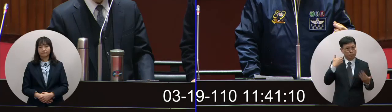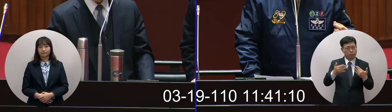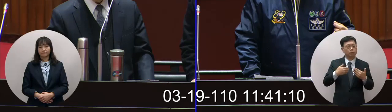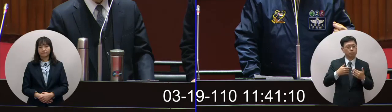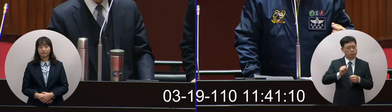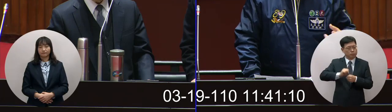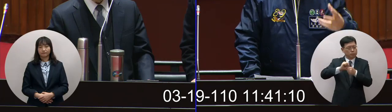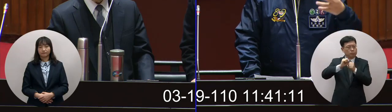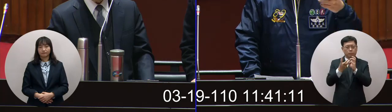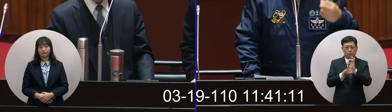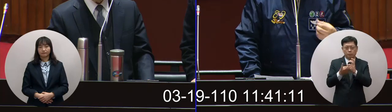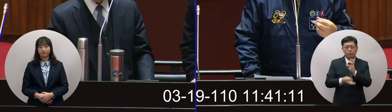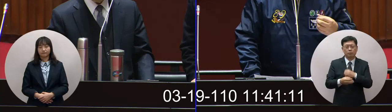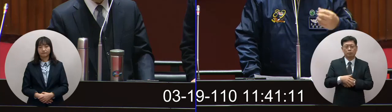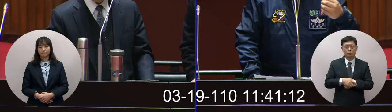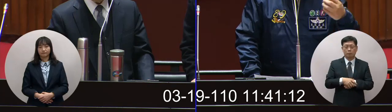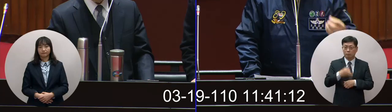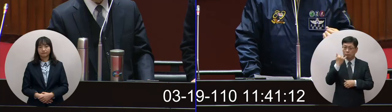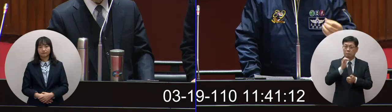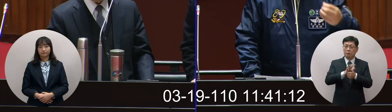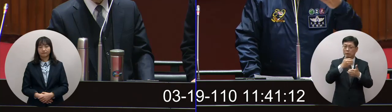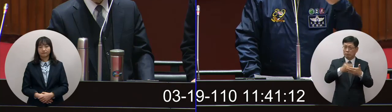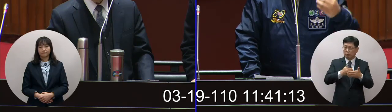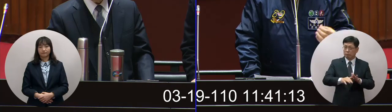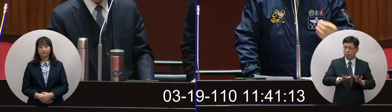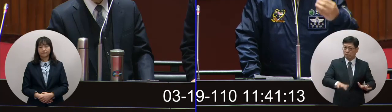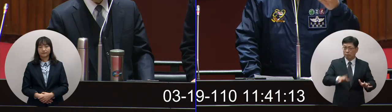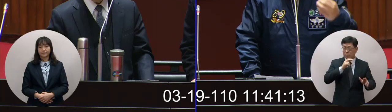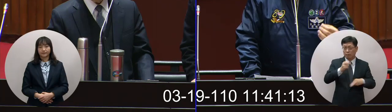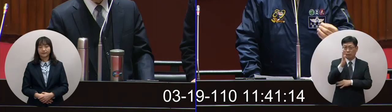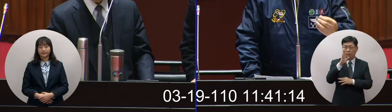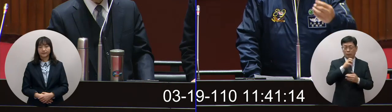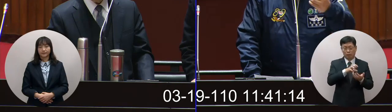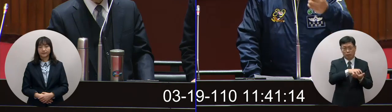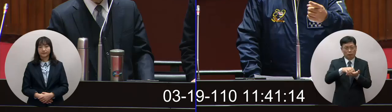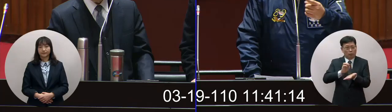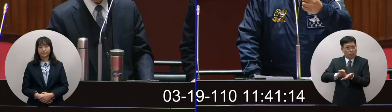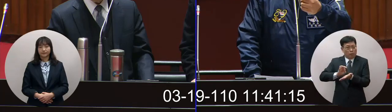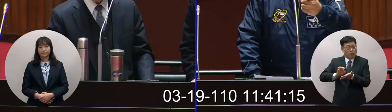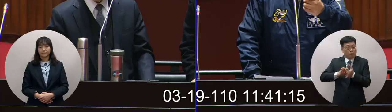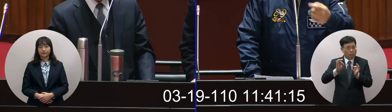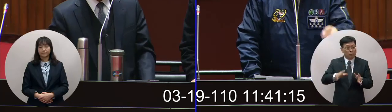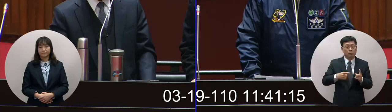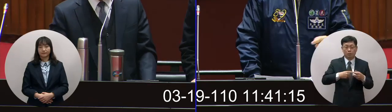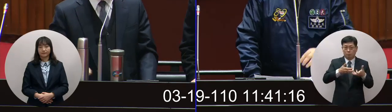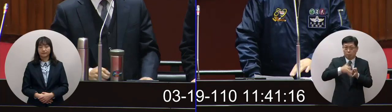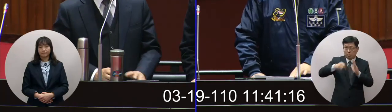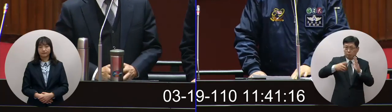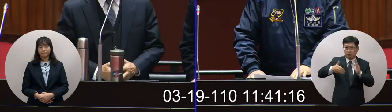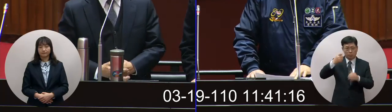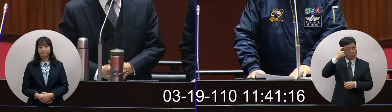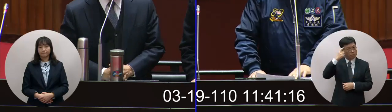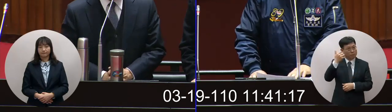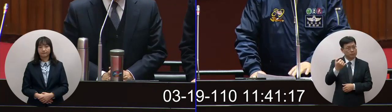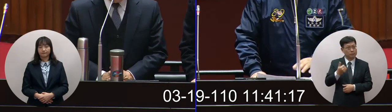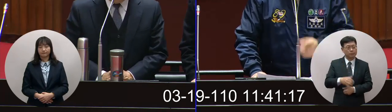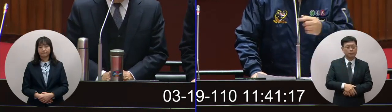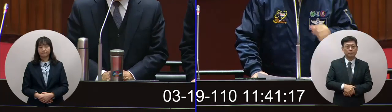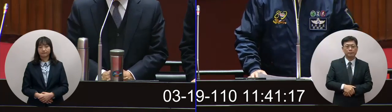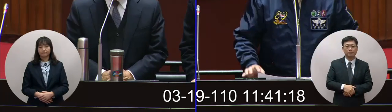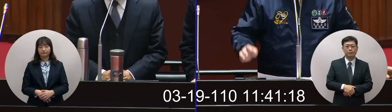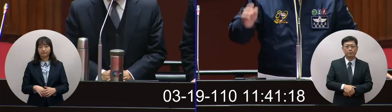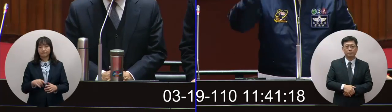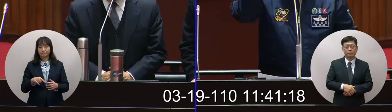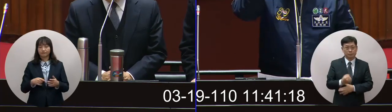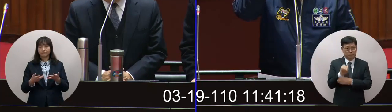点的思考，那也减少我们现在行政的支出。院长或者部长觉得怎么样？ 这